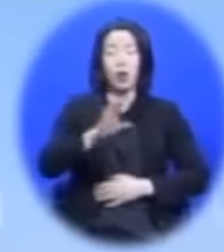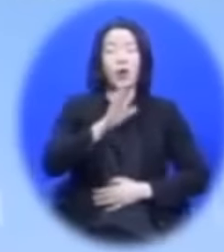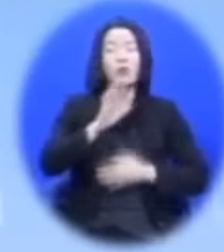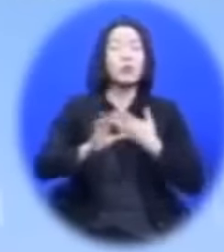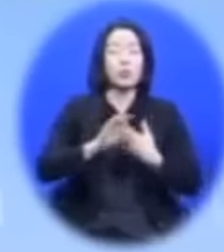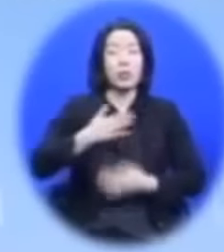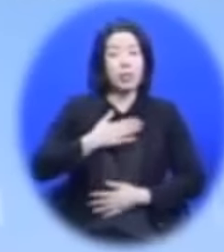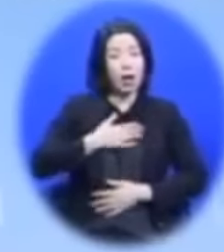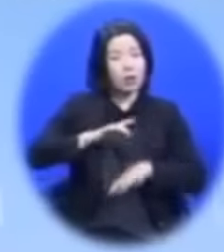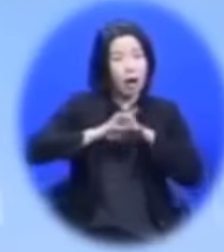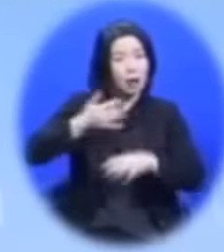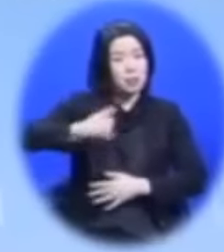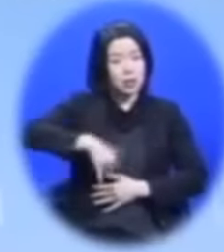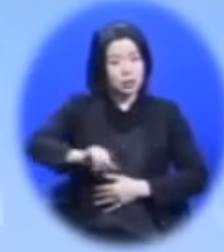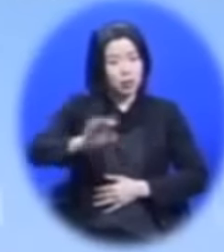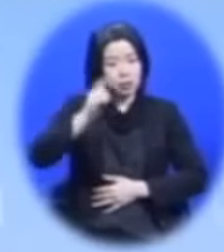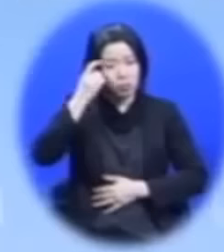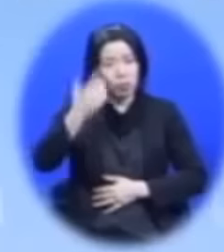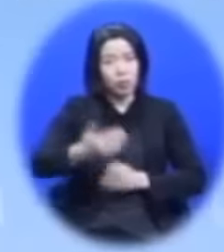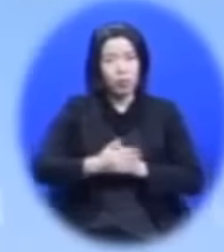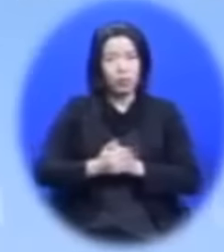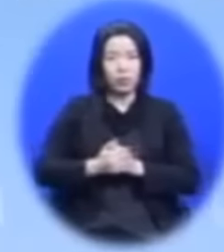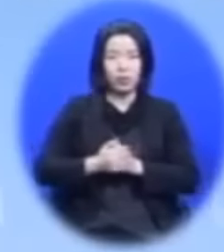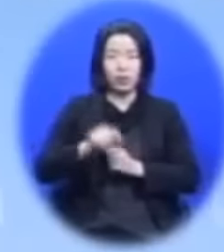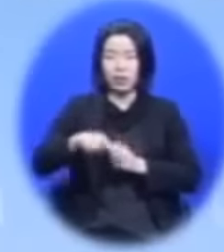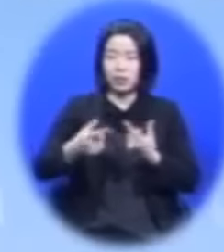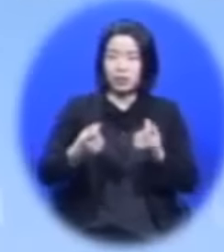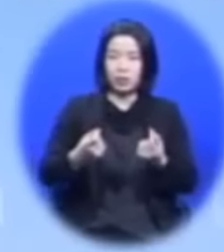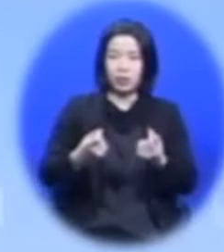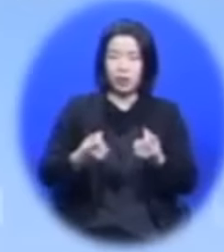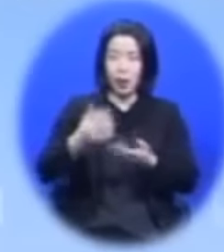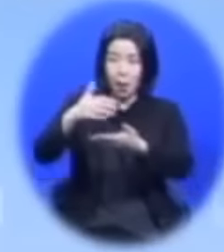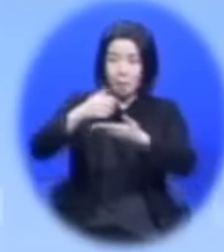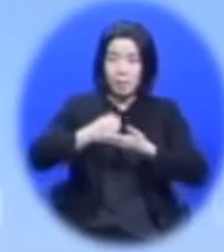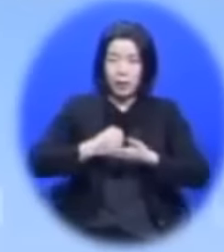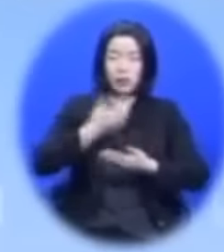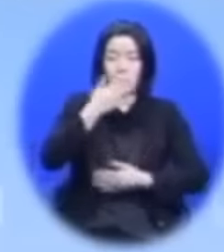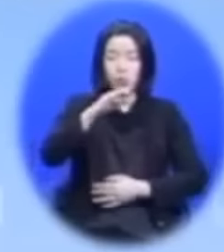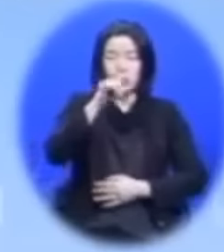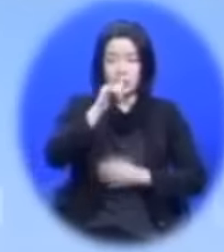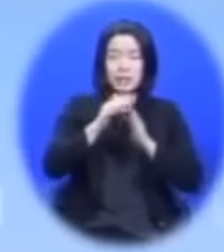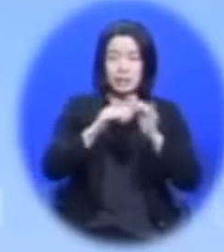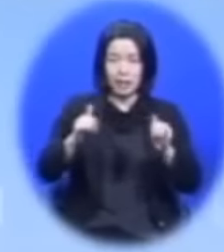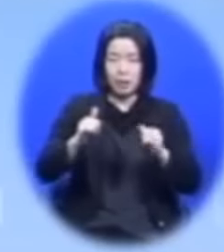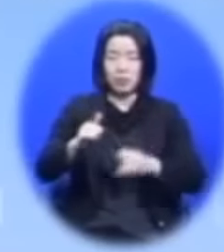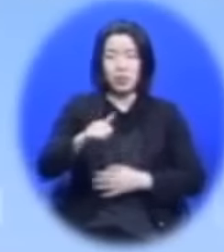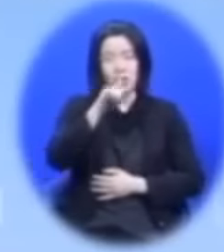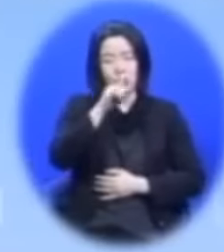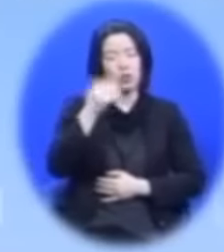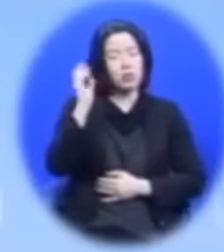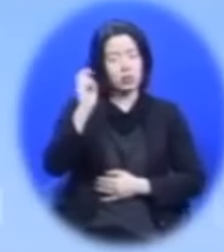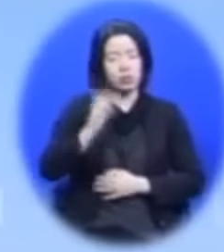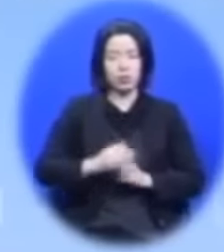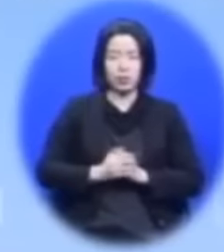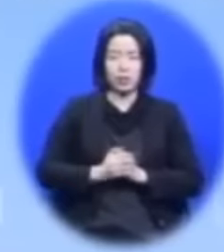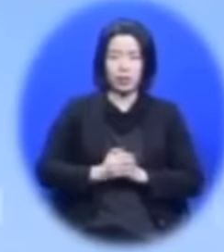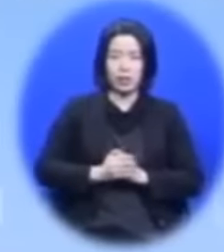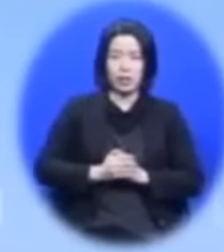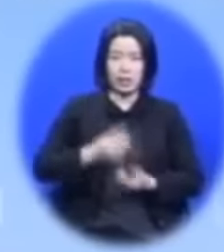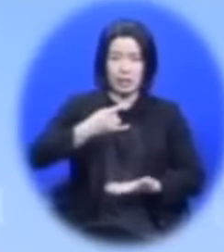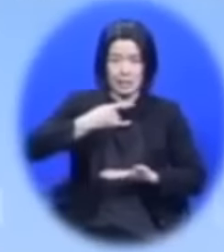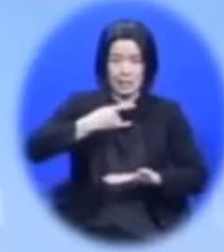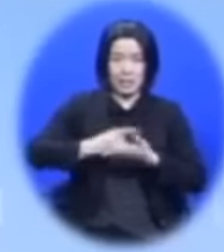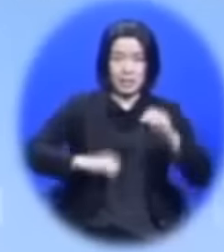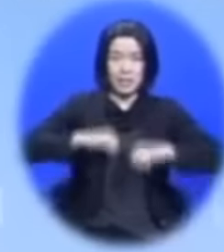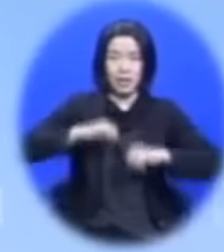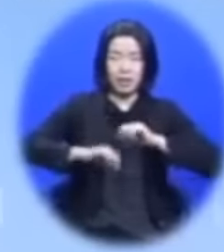나는 악마의 자녀라는 말이야? 이렇게 받아들일 수 있는 분들이 있겠기 때문입니다. 의를 행하며